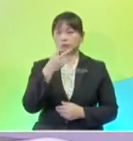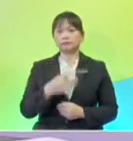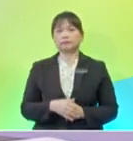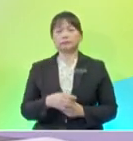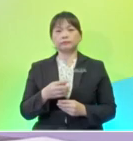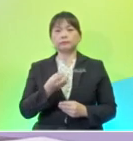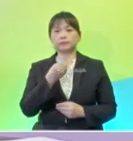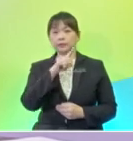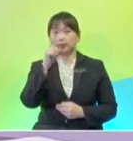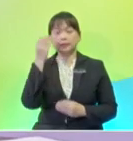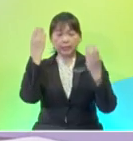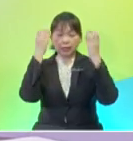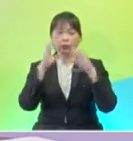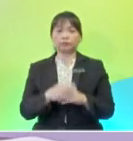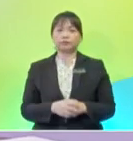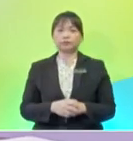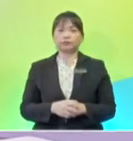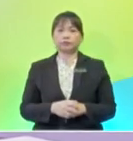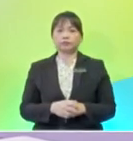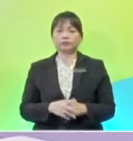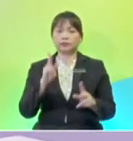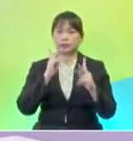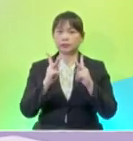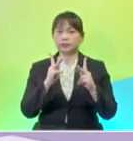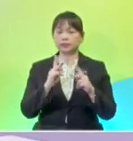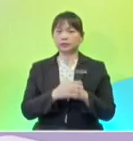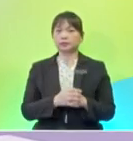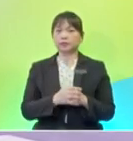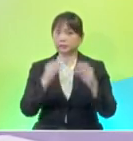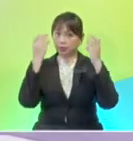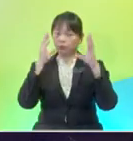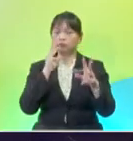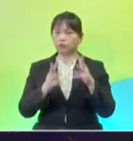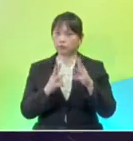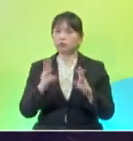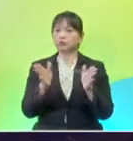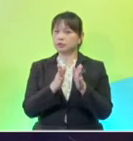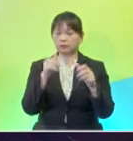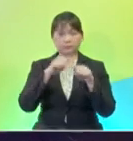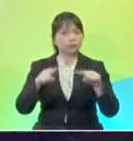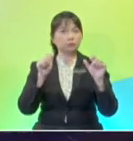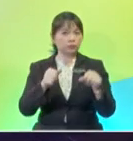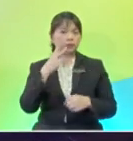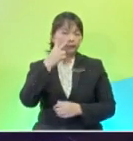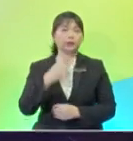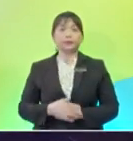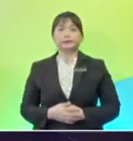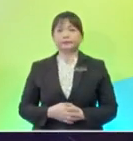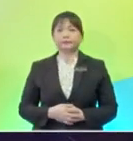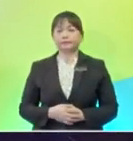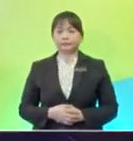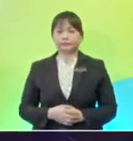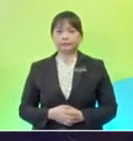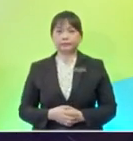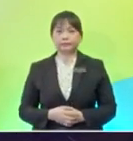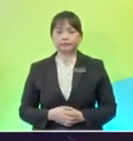Betulkah saya Walaupun kecil Bagaimana cekgu menilai saya punya lukisannya